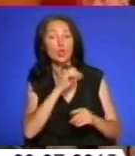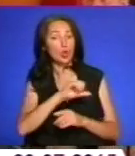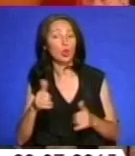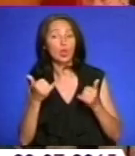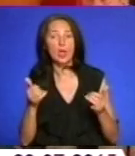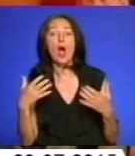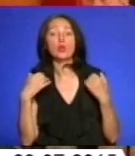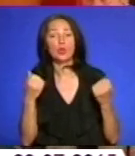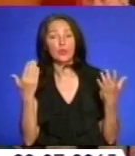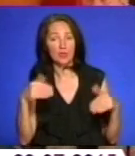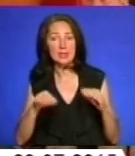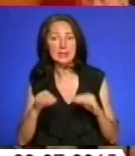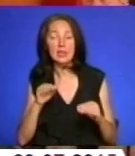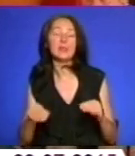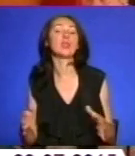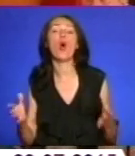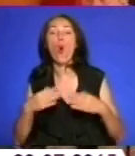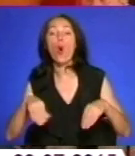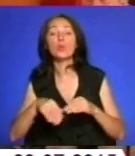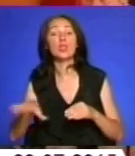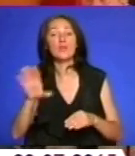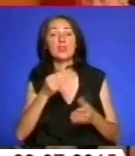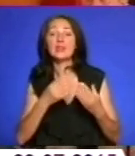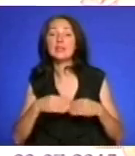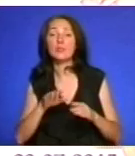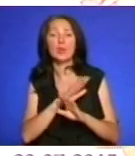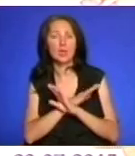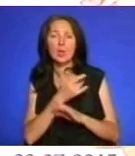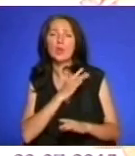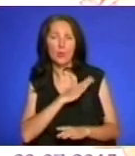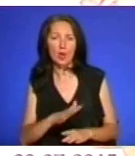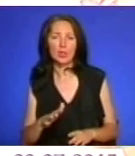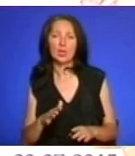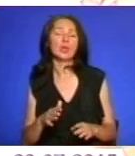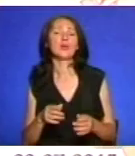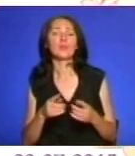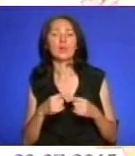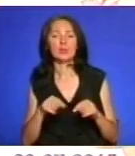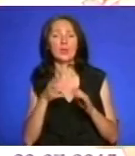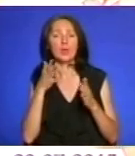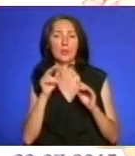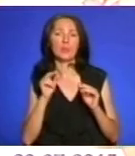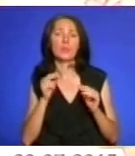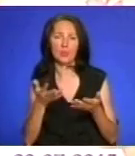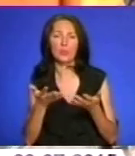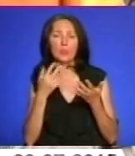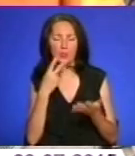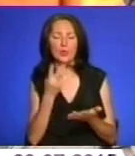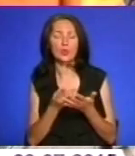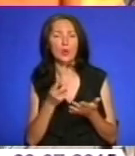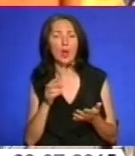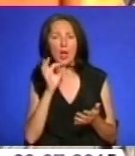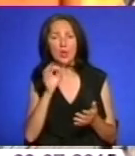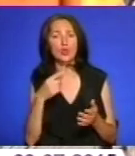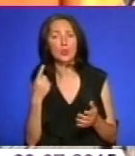уже складені. Охоплені всі сім'ї загиблих і поранених. Схема прозора, запевняють в адміністрації. І для мене